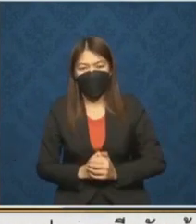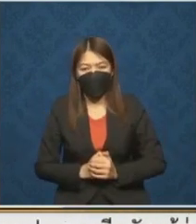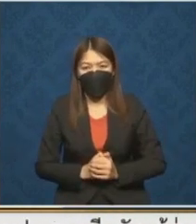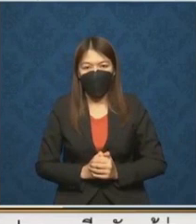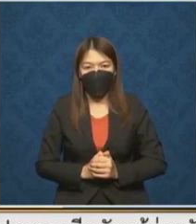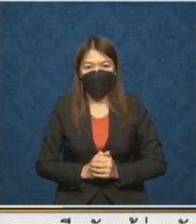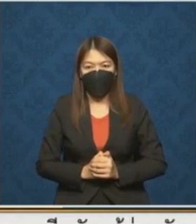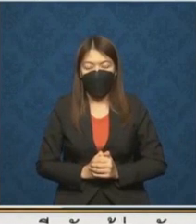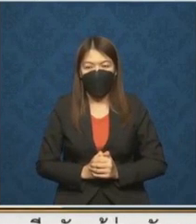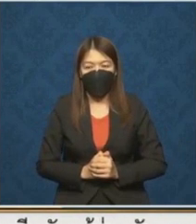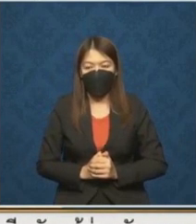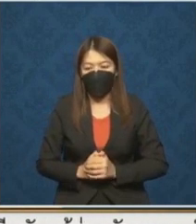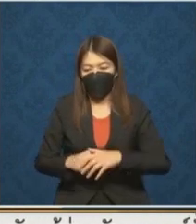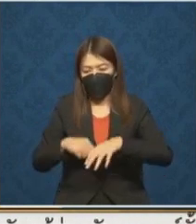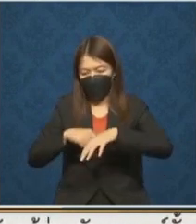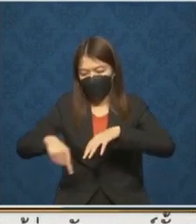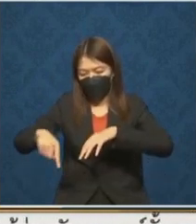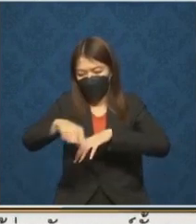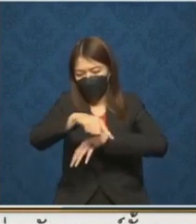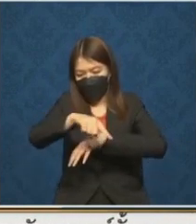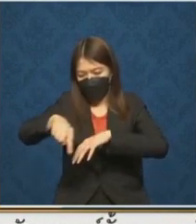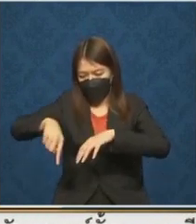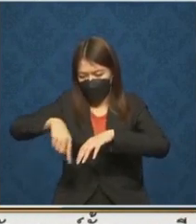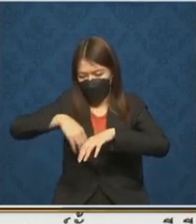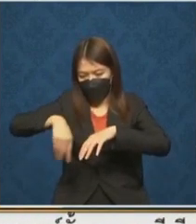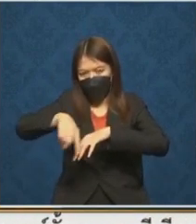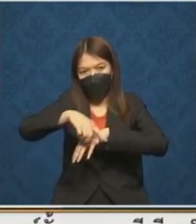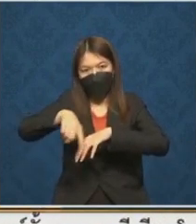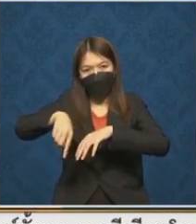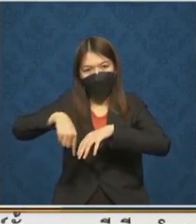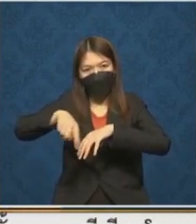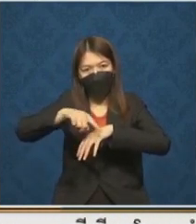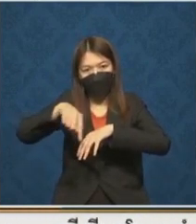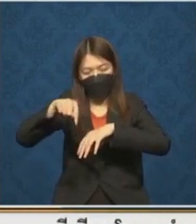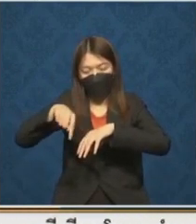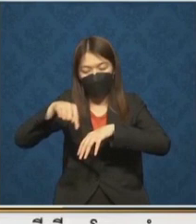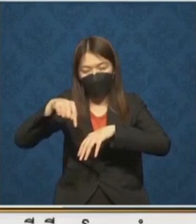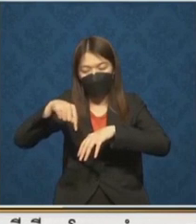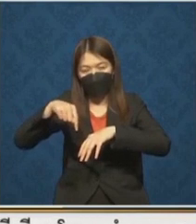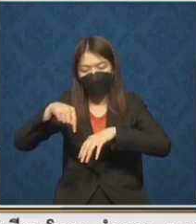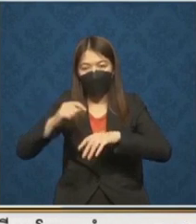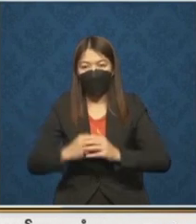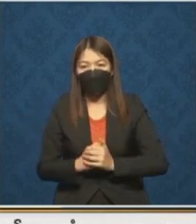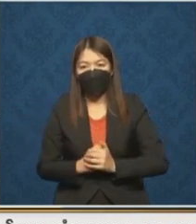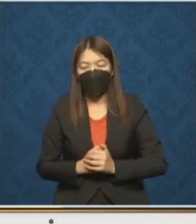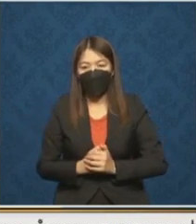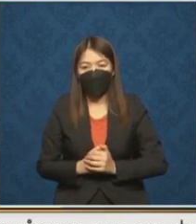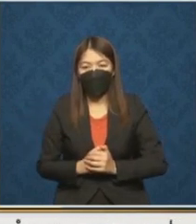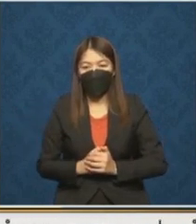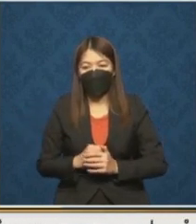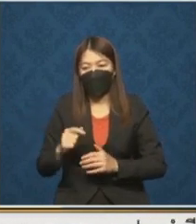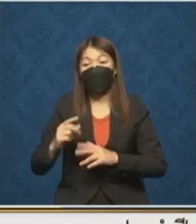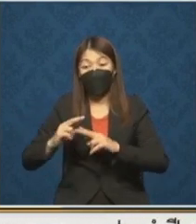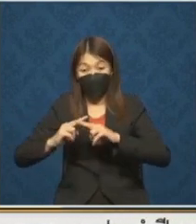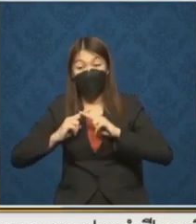ที่อยู่ที่บอริเวรน คือคำสั่งของสารดีกาที่จำเรยหรือ